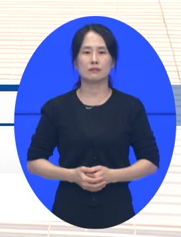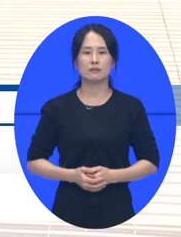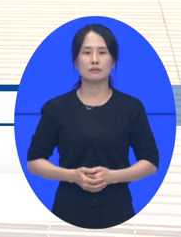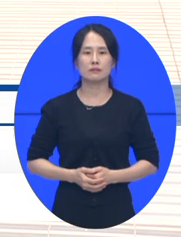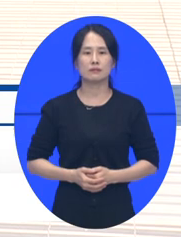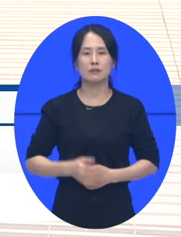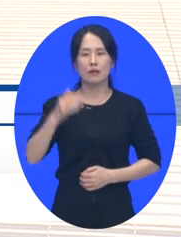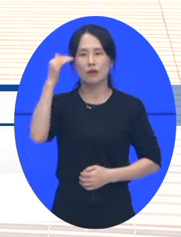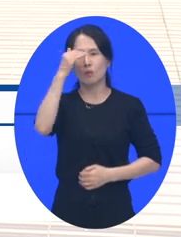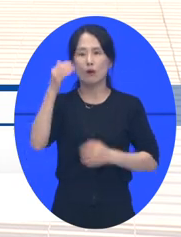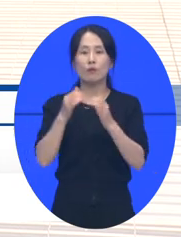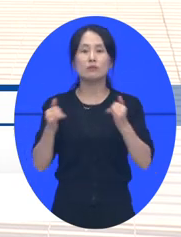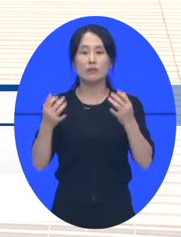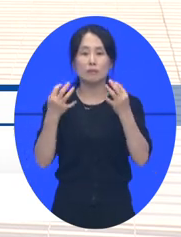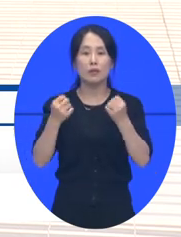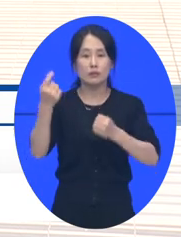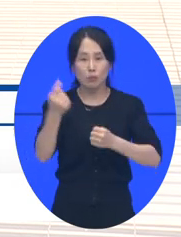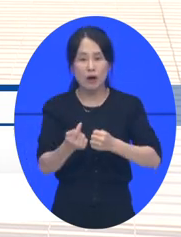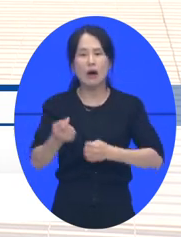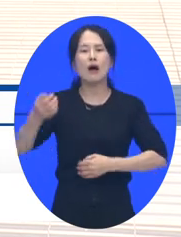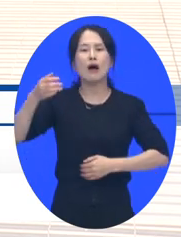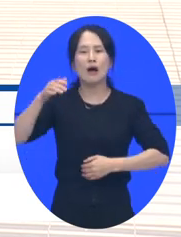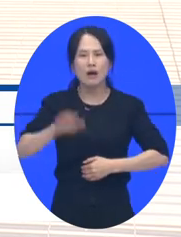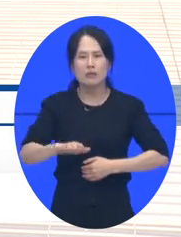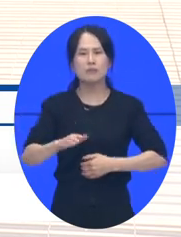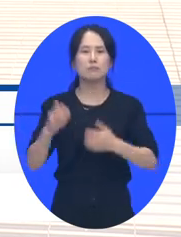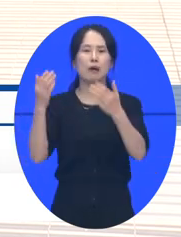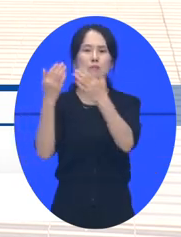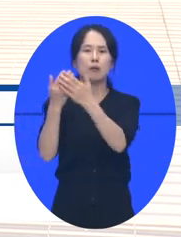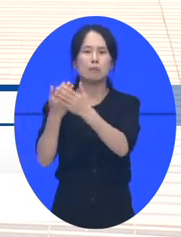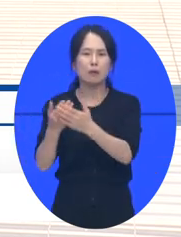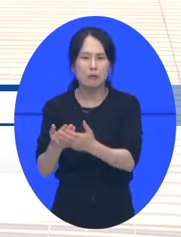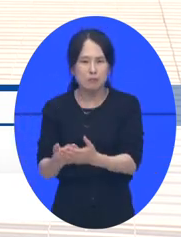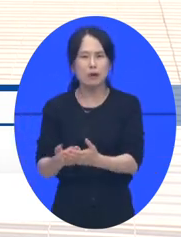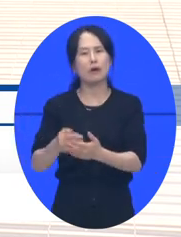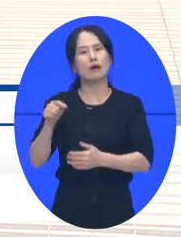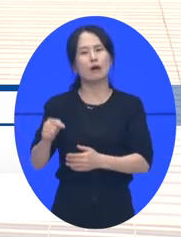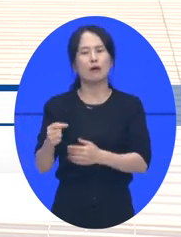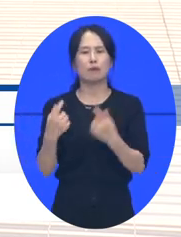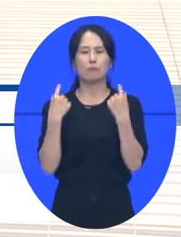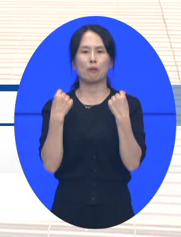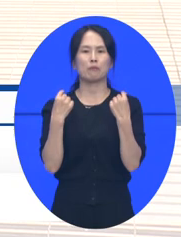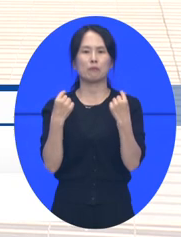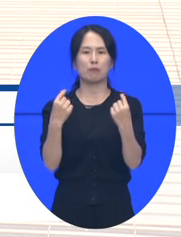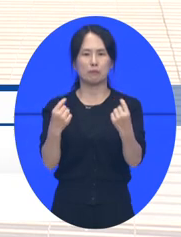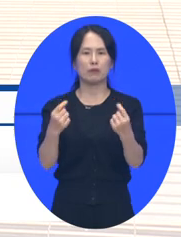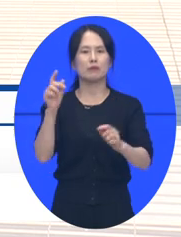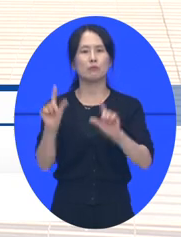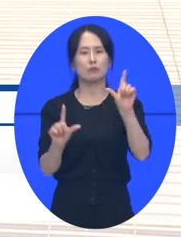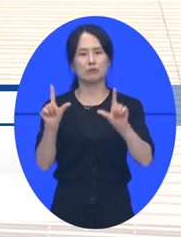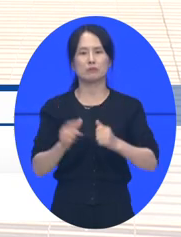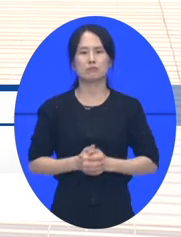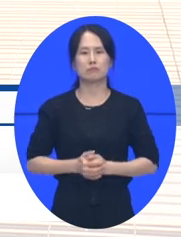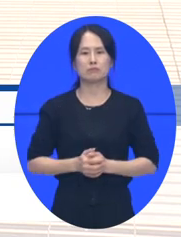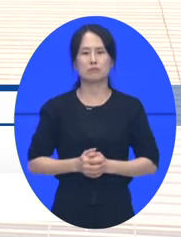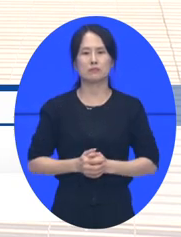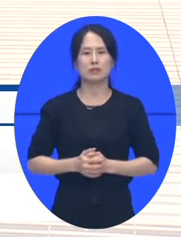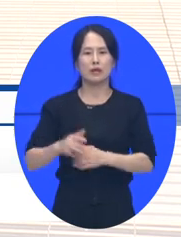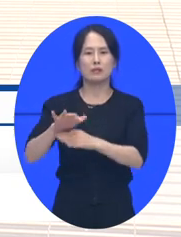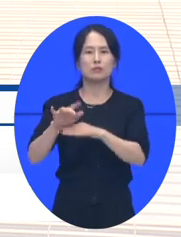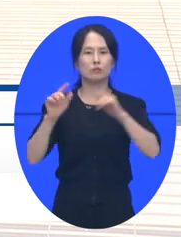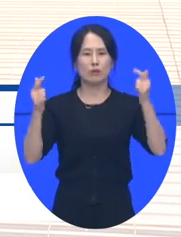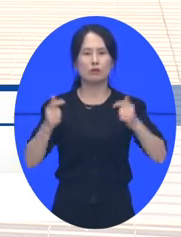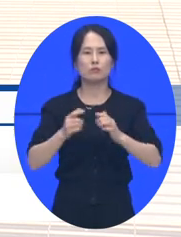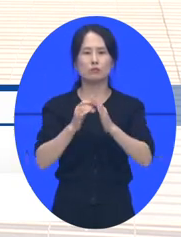좋아 관광이지만은 실질적으로 그게 어떤 뭐 퇴보세 이제 답보 상태의 어떤 그런 모습인데 뭐 민속촌도 아니고